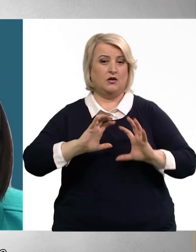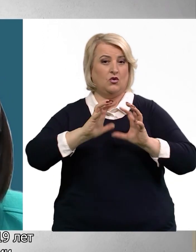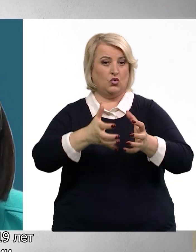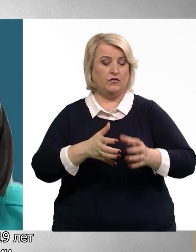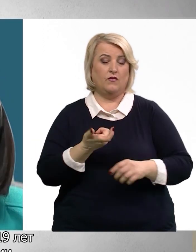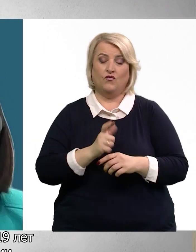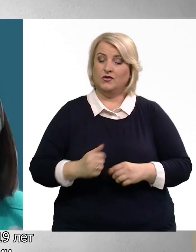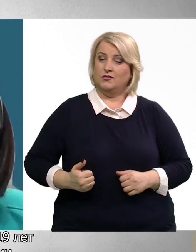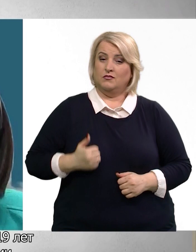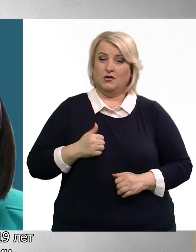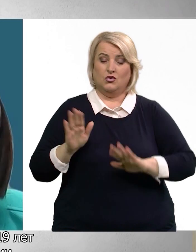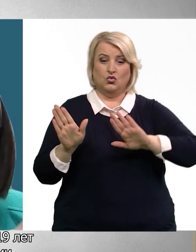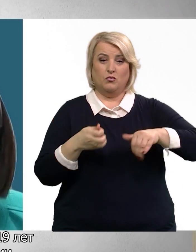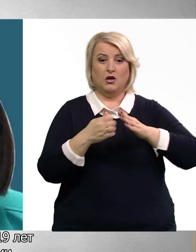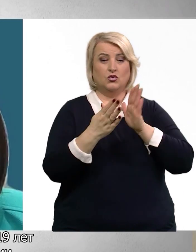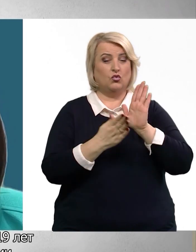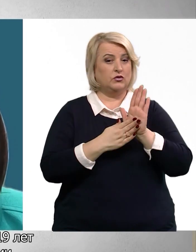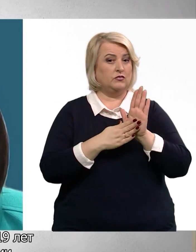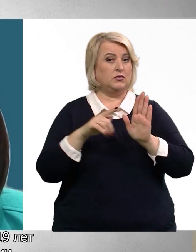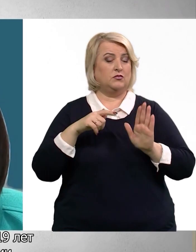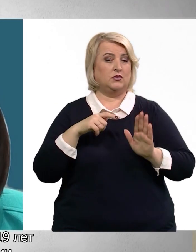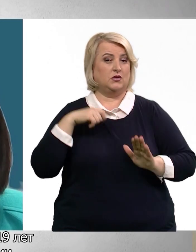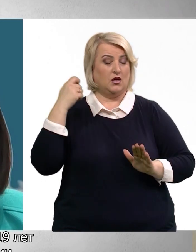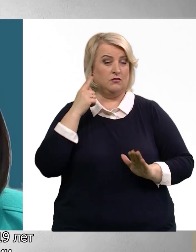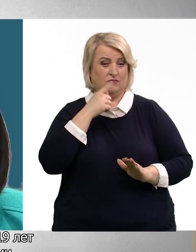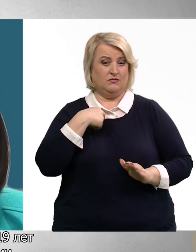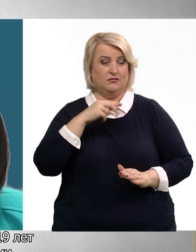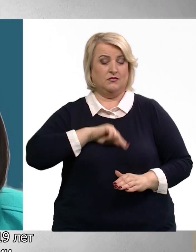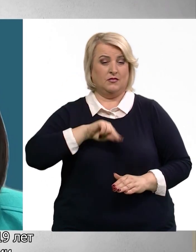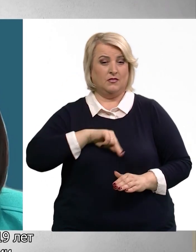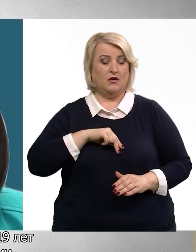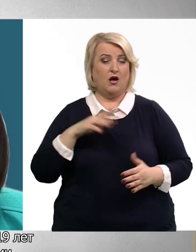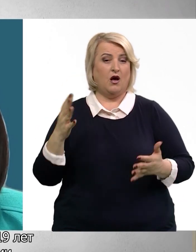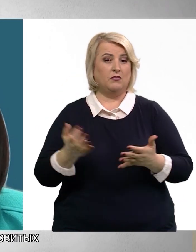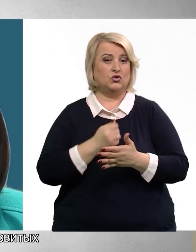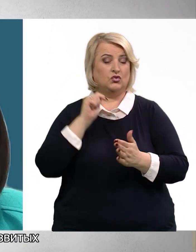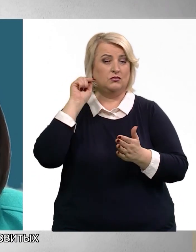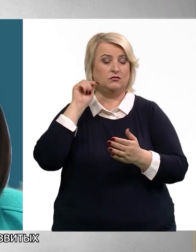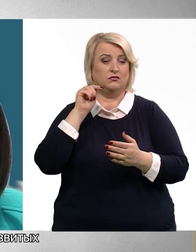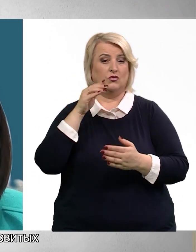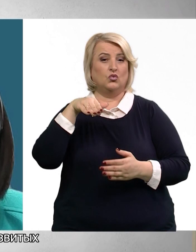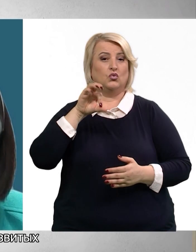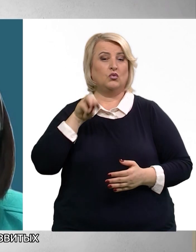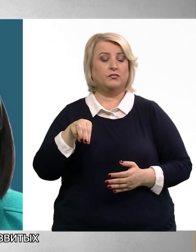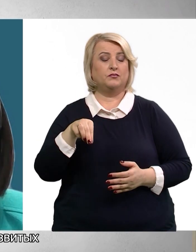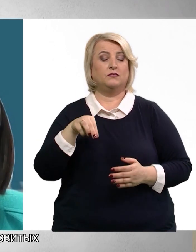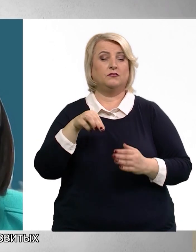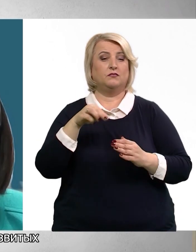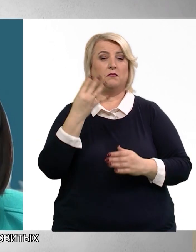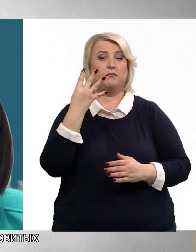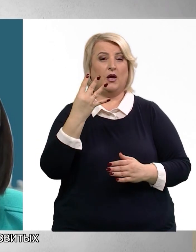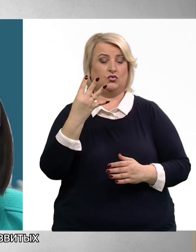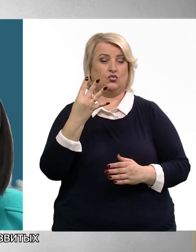global. Sunt foarte mândră că după 19 ani de organizat, de când lucrez în organizație, am ajuns în top 4